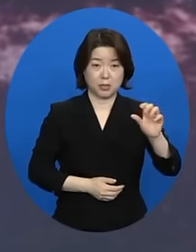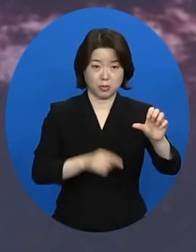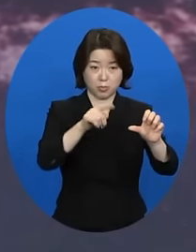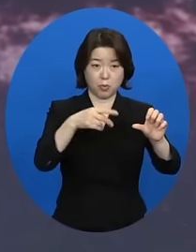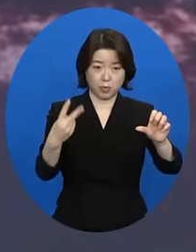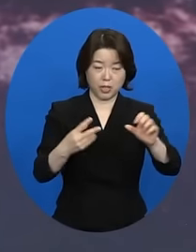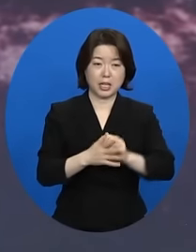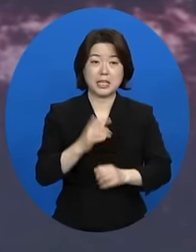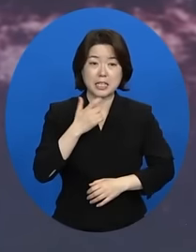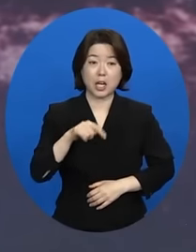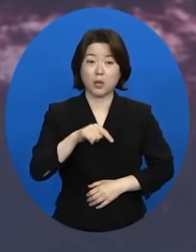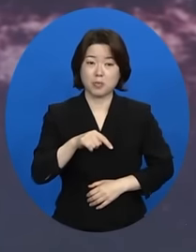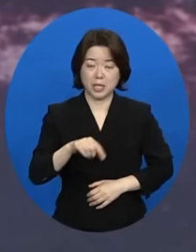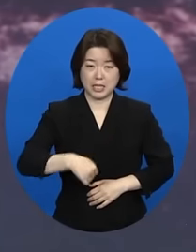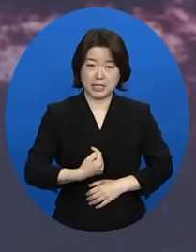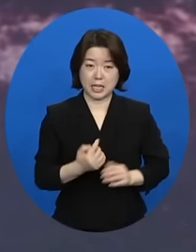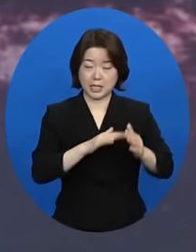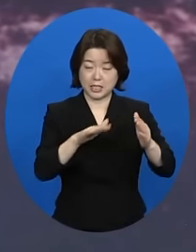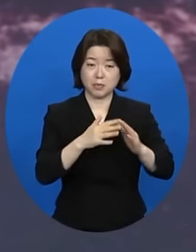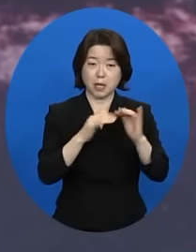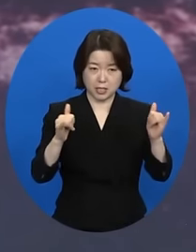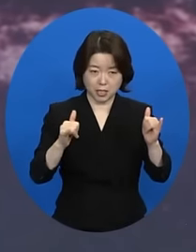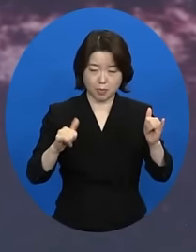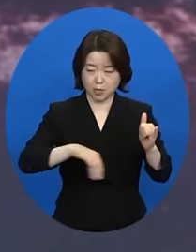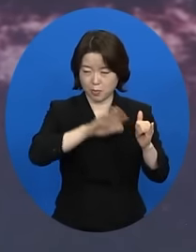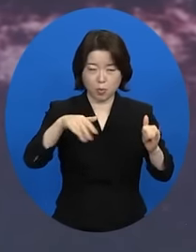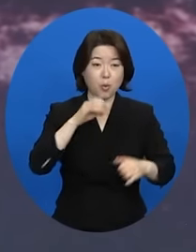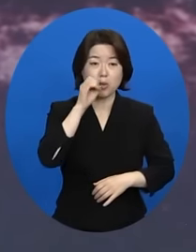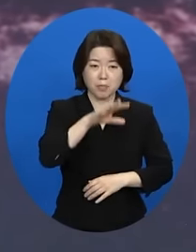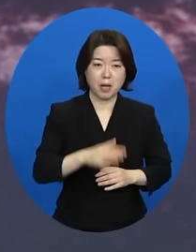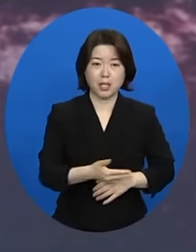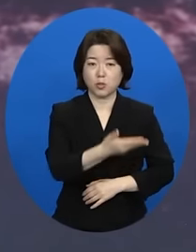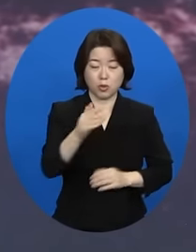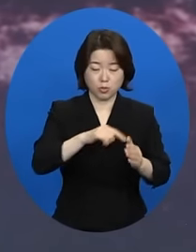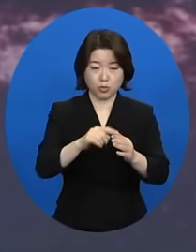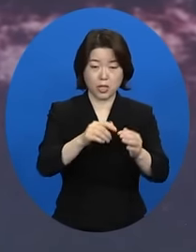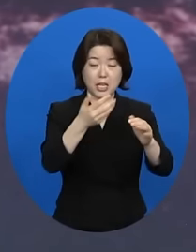사람과 자기와 함께한 모든 자에게 이르되 너희 중에 있는 이방 신상들